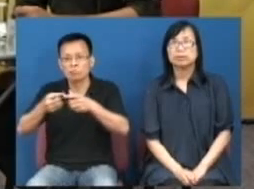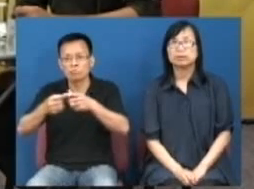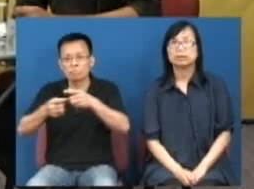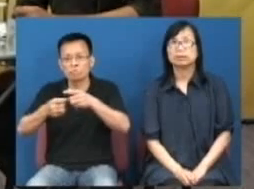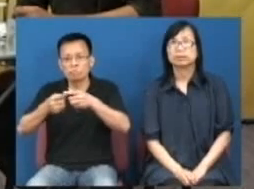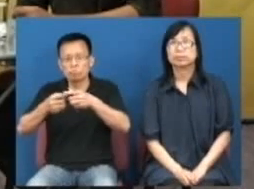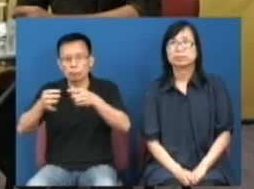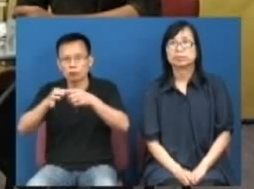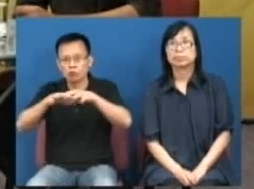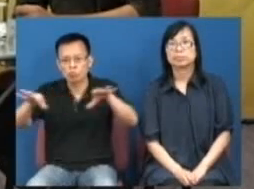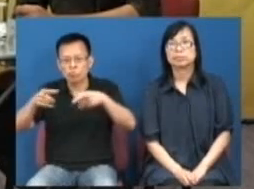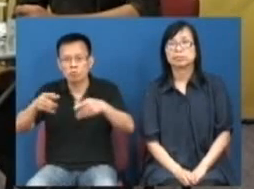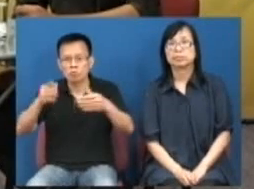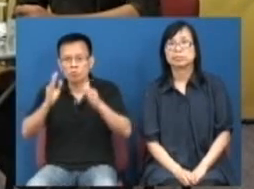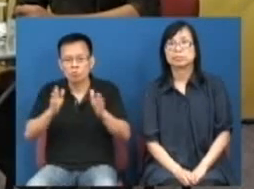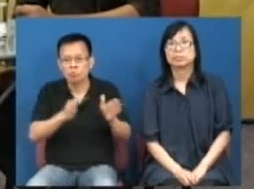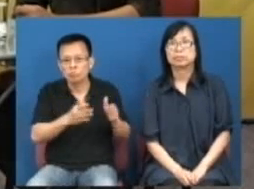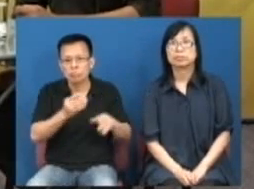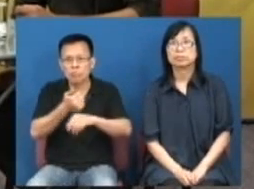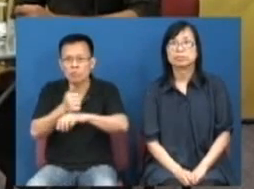咁你又問下你咁樣做公唔公道咧？真係啊，